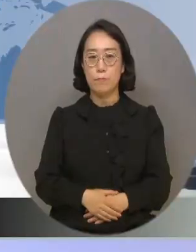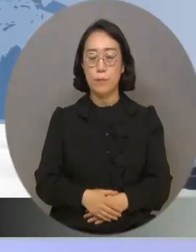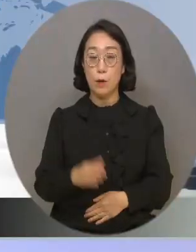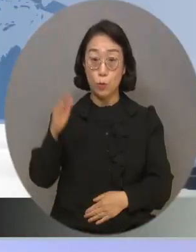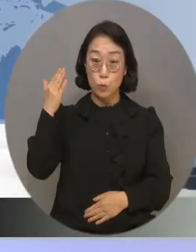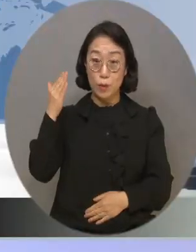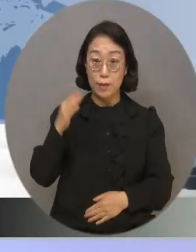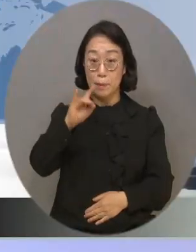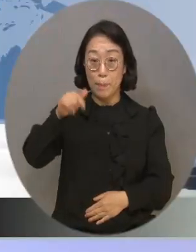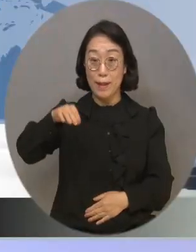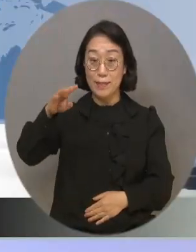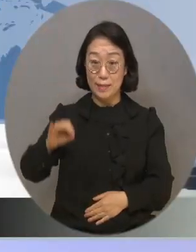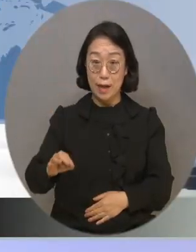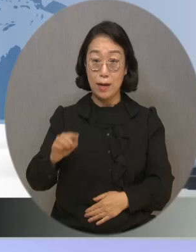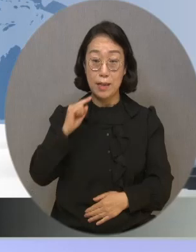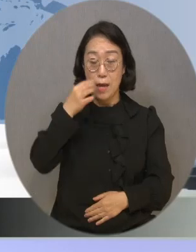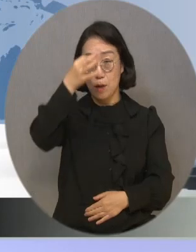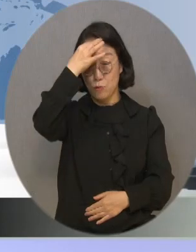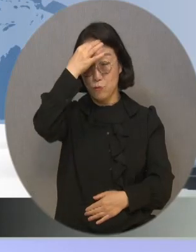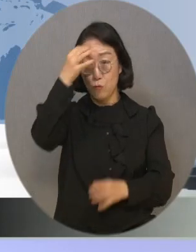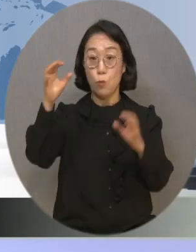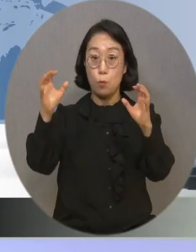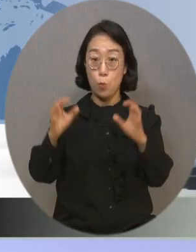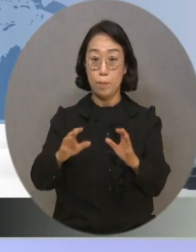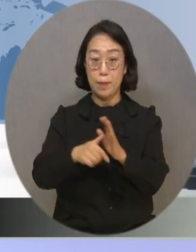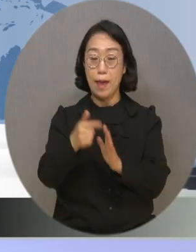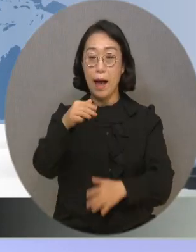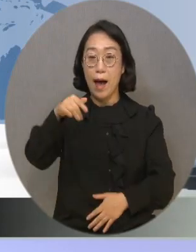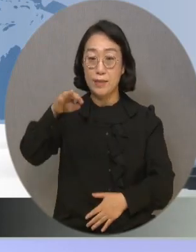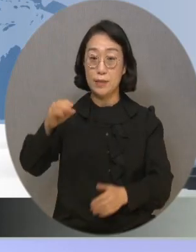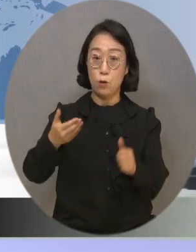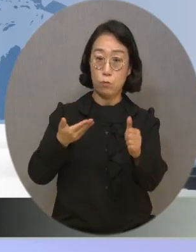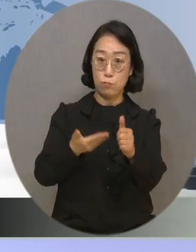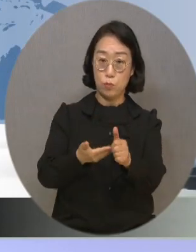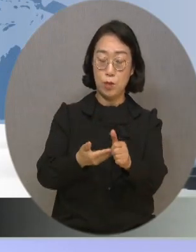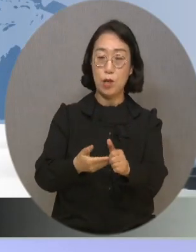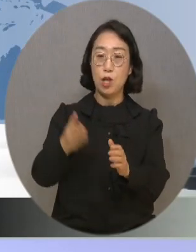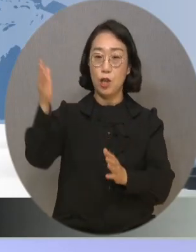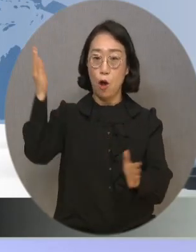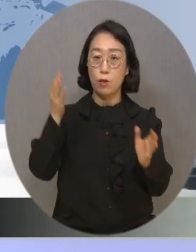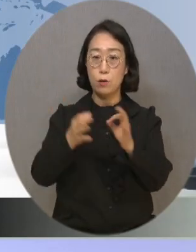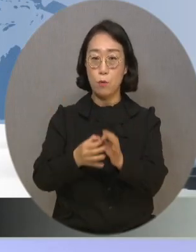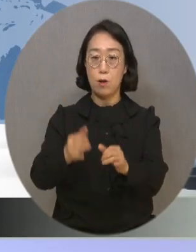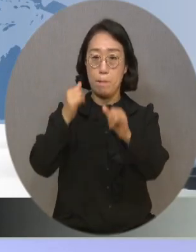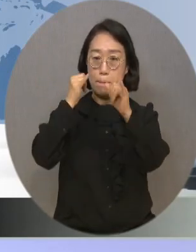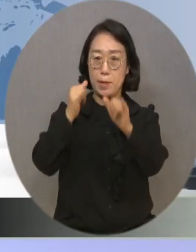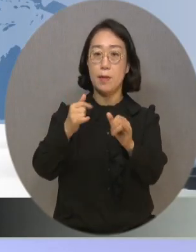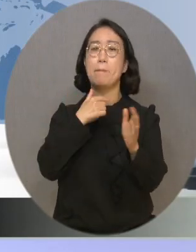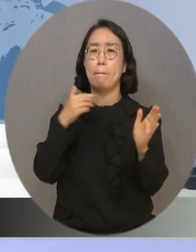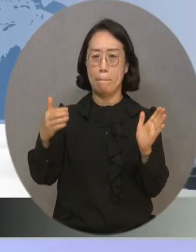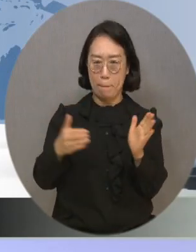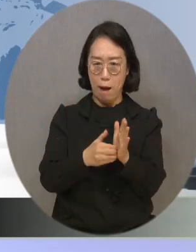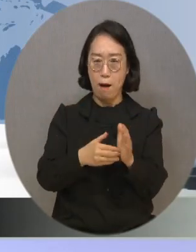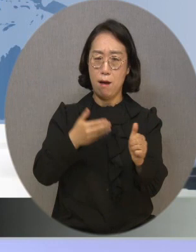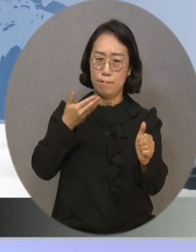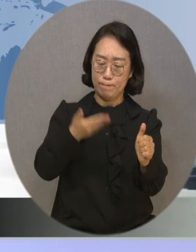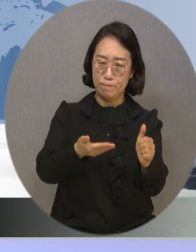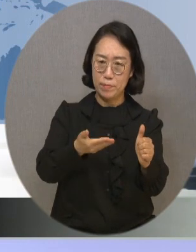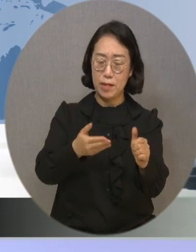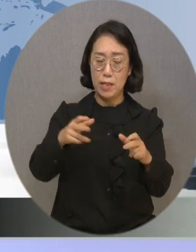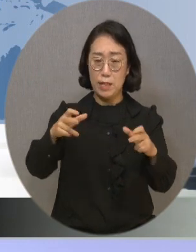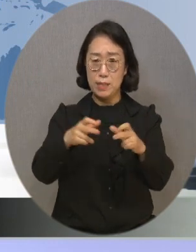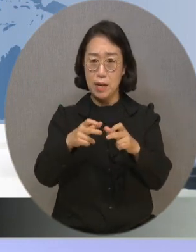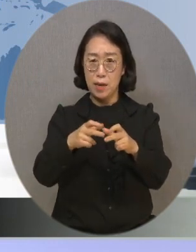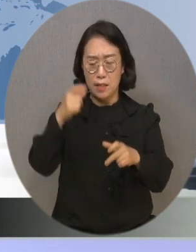최근 열린 백상예술대상에서 배우 하지성 씨가 연극부문 연기상을 수상했습니다. 장애인에 대한